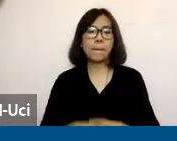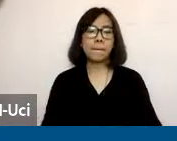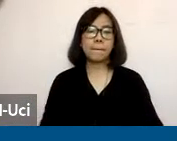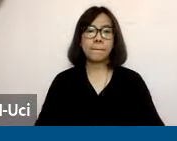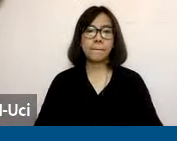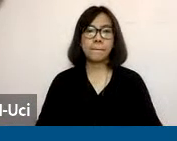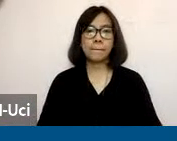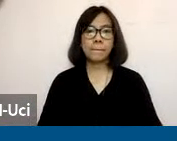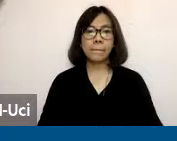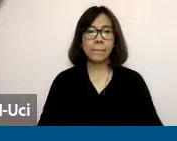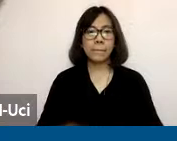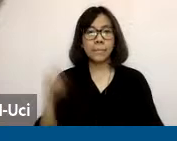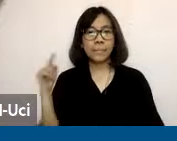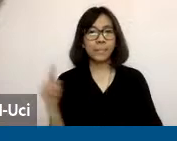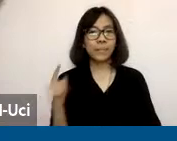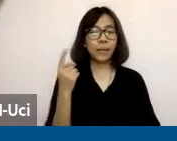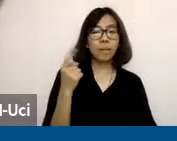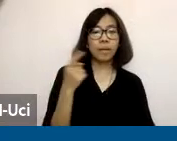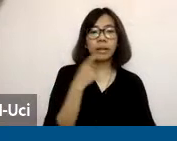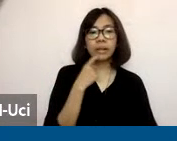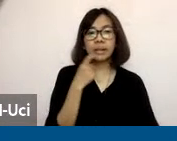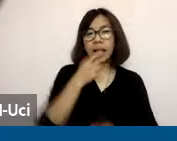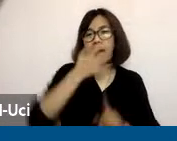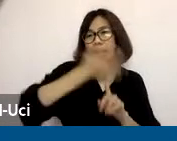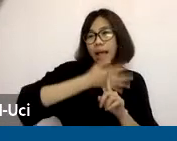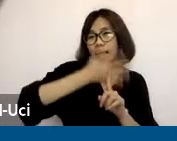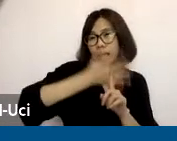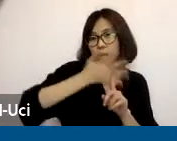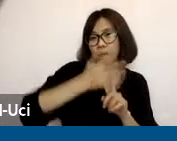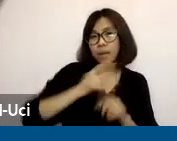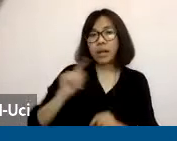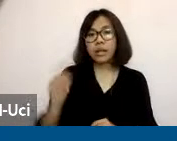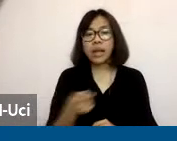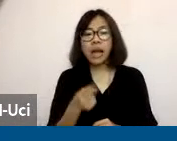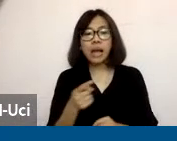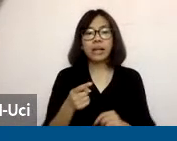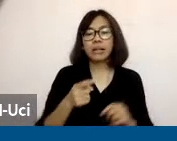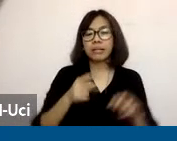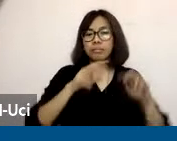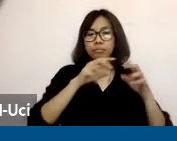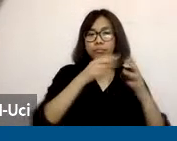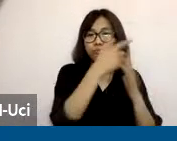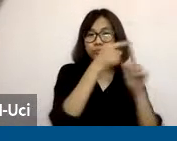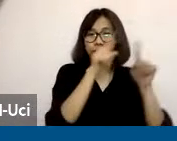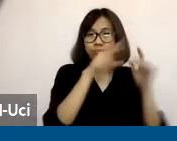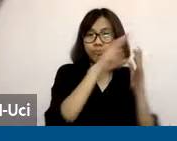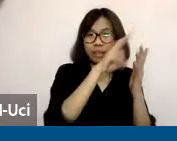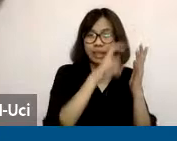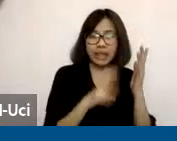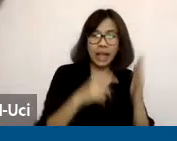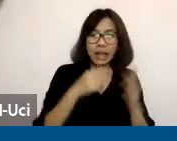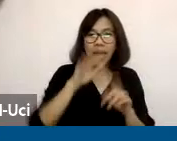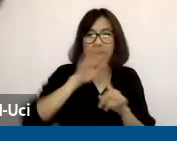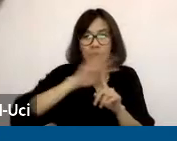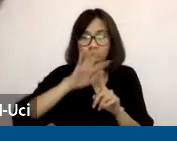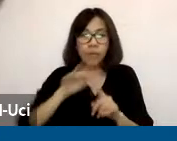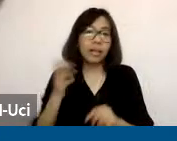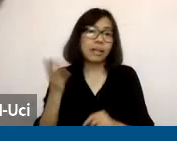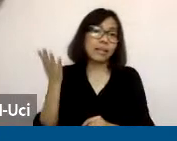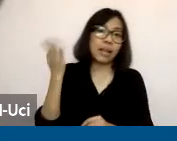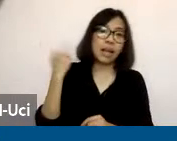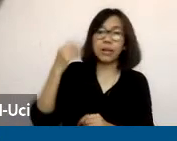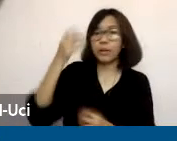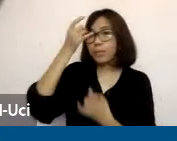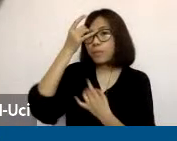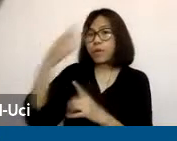ehem yang pertama adalah bagian latar belakang Derian kajian ini yang tadi mungkin sudah disampaikan juga oleh